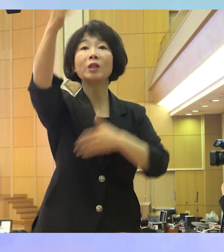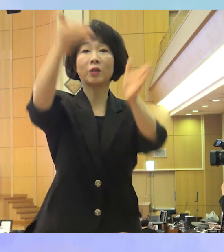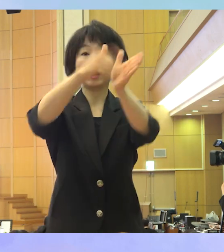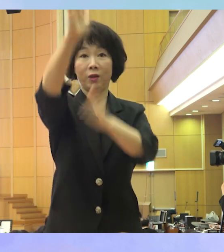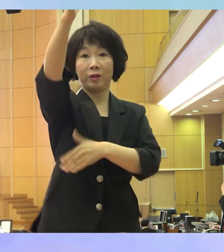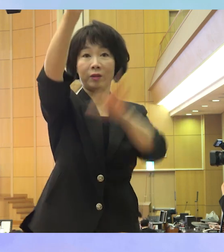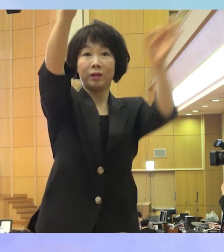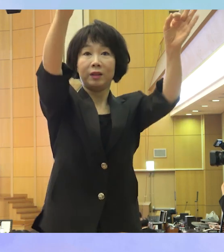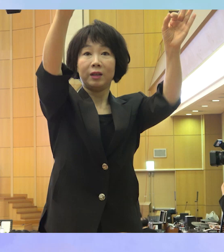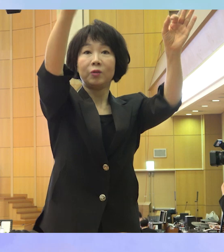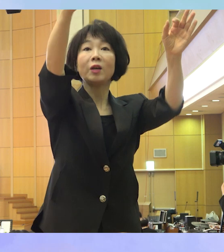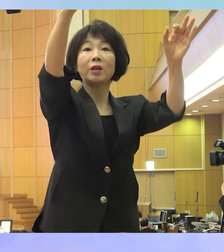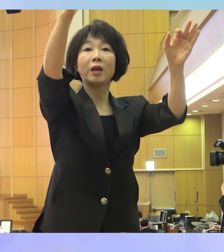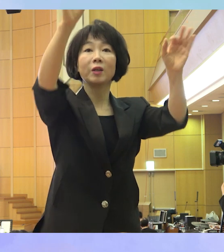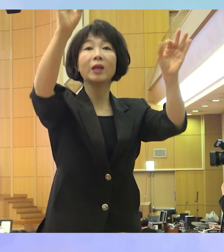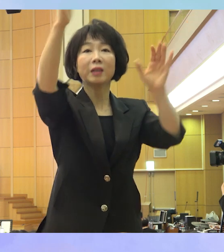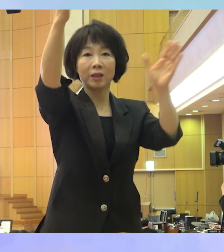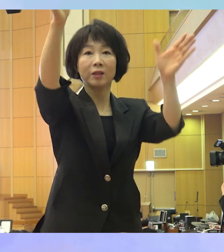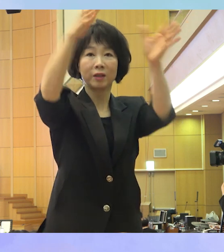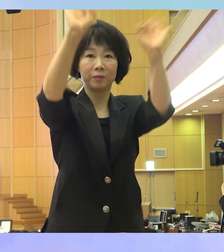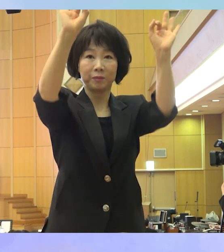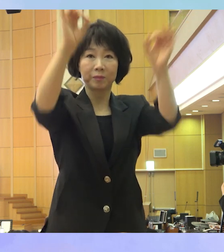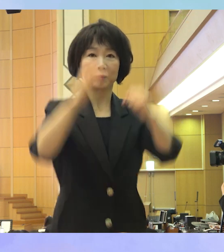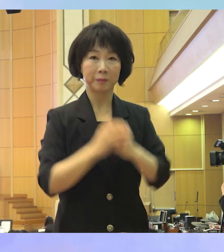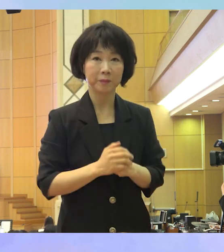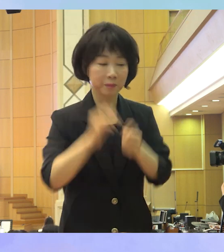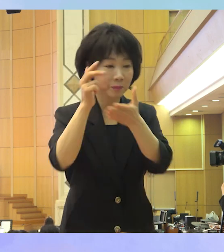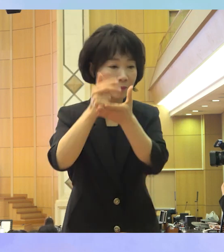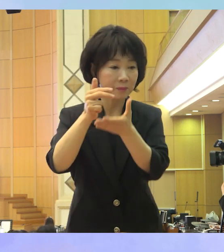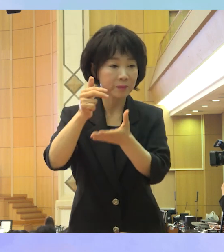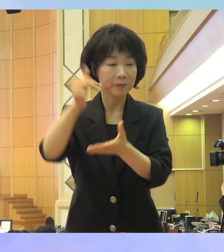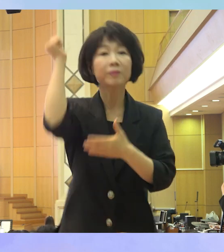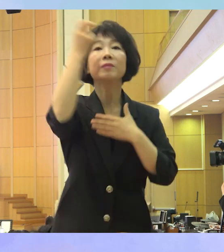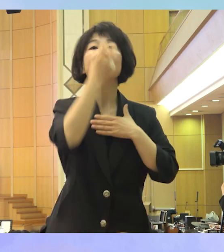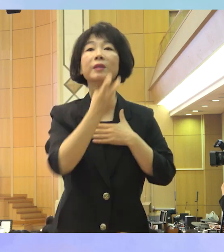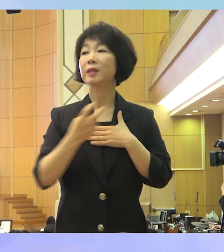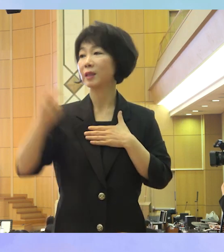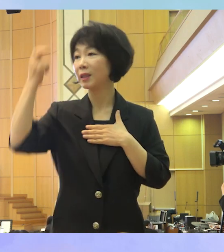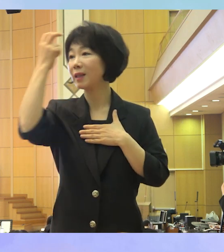살아가는 모든 순간 주가